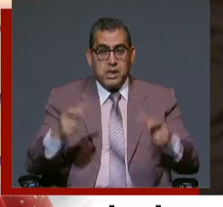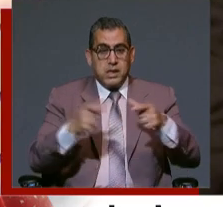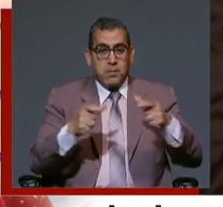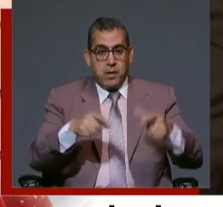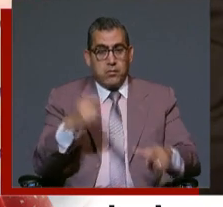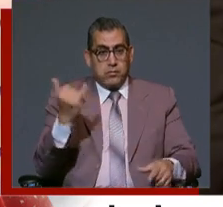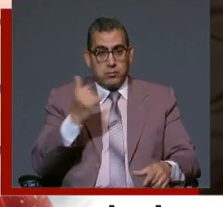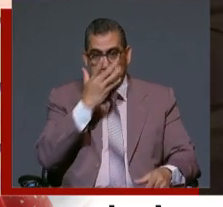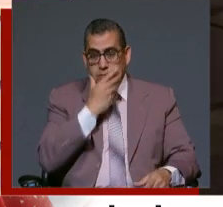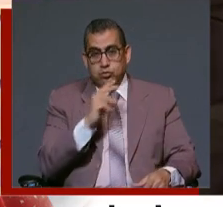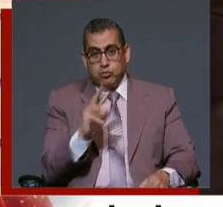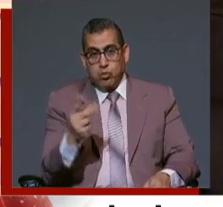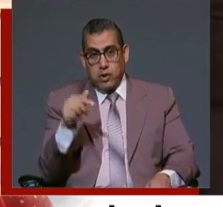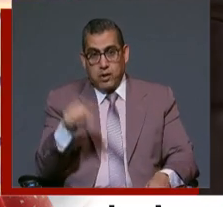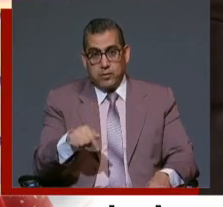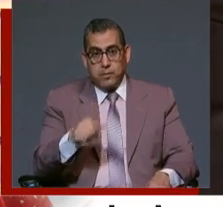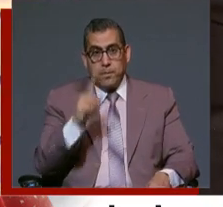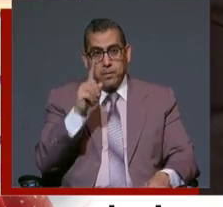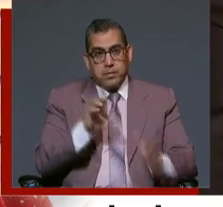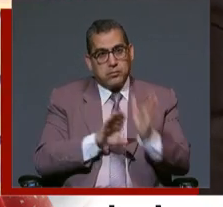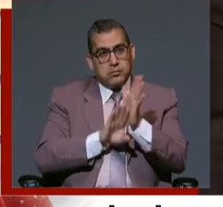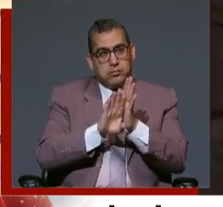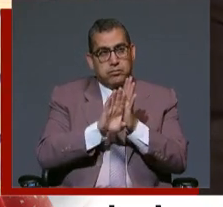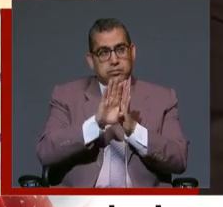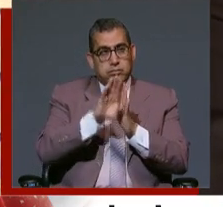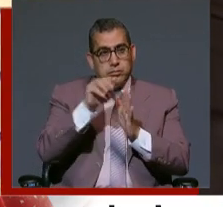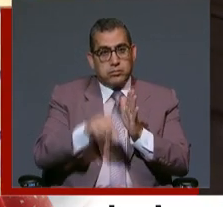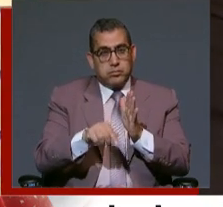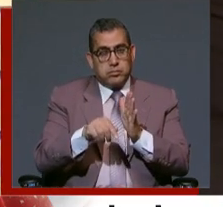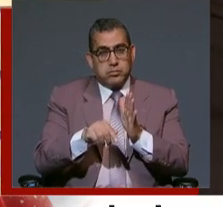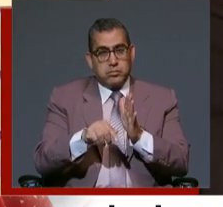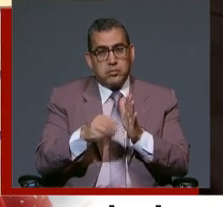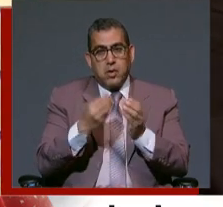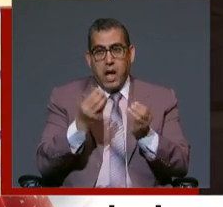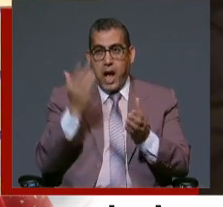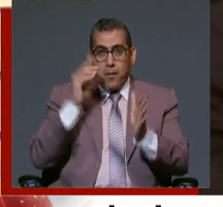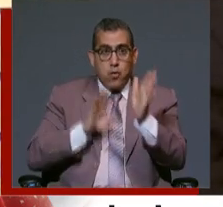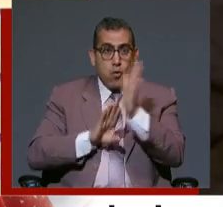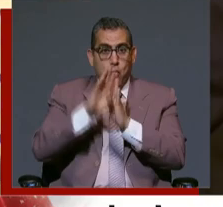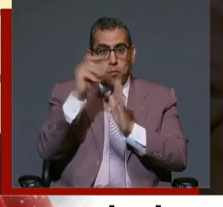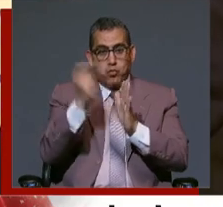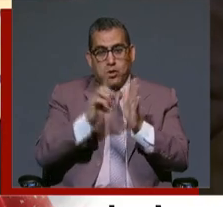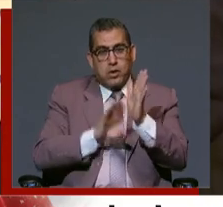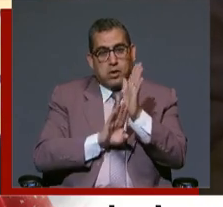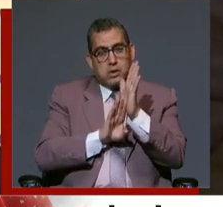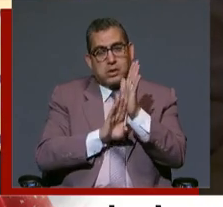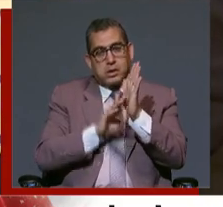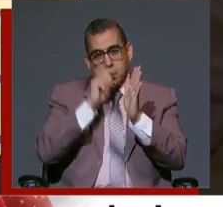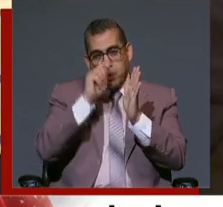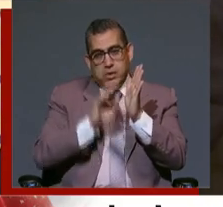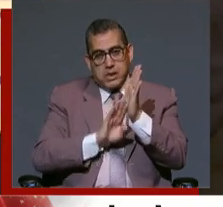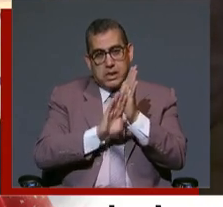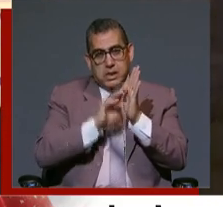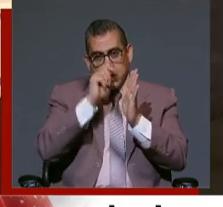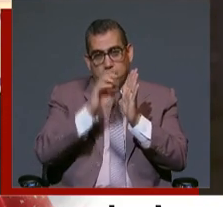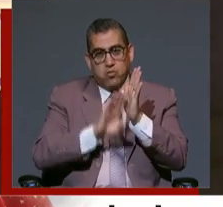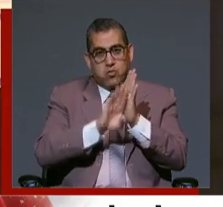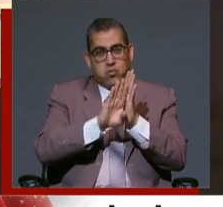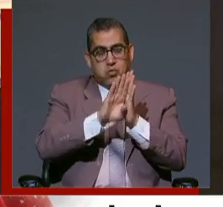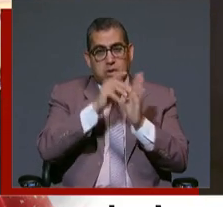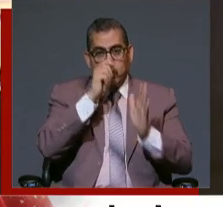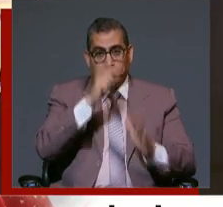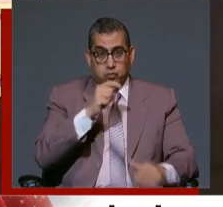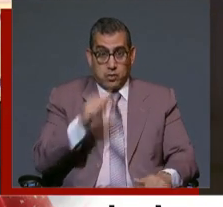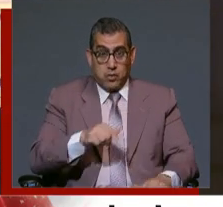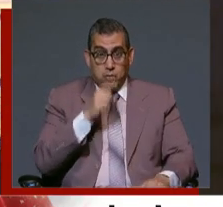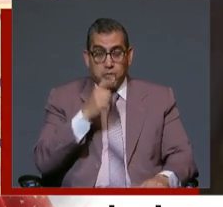لكن بنمو أبطأ مما كنا نتمنى. عاوز أقول لحضرتك على حاجة، إحنا بالنادي بإيه؟